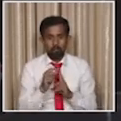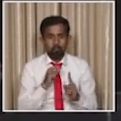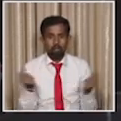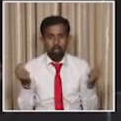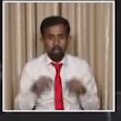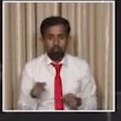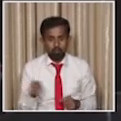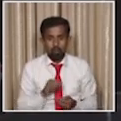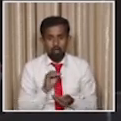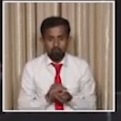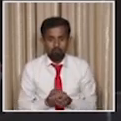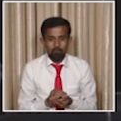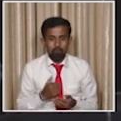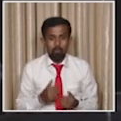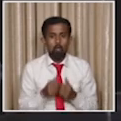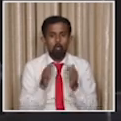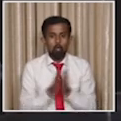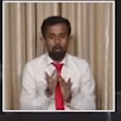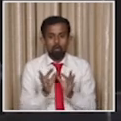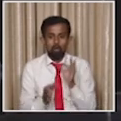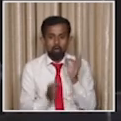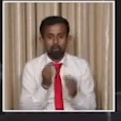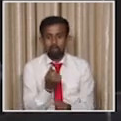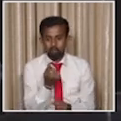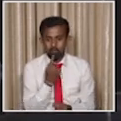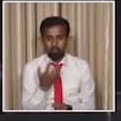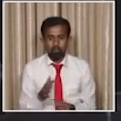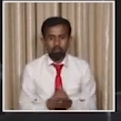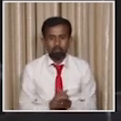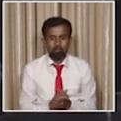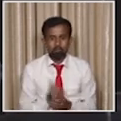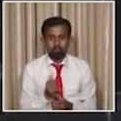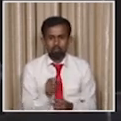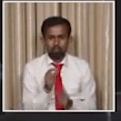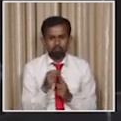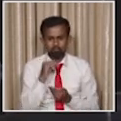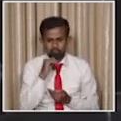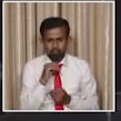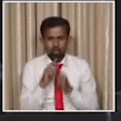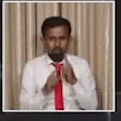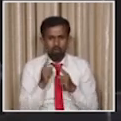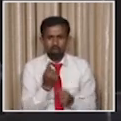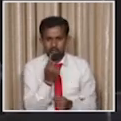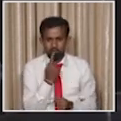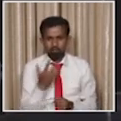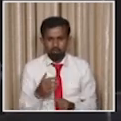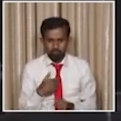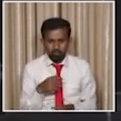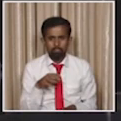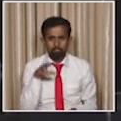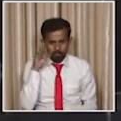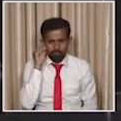දවස් ඉඳන් හිටියේ. ඔහු මට මේ සියලු කතා කියලා තියෙනවා. සමහර ඒවා පුද්ගලික කතා පවා කියලා තියෙනවා. ඉතින් මටත් තේරෙනවා